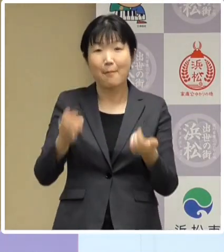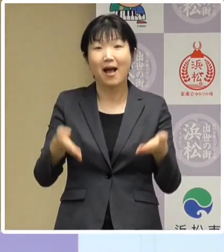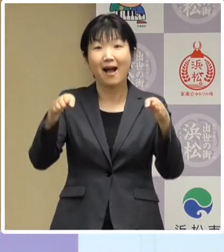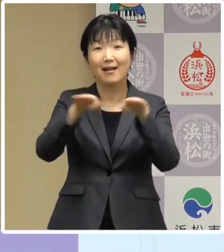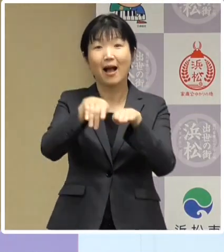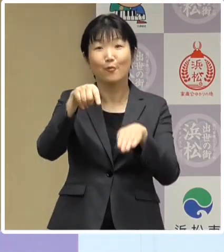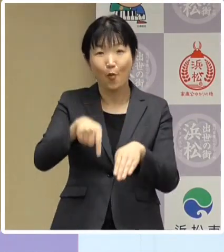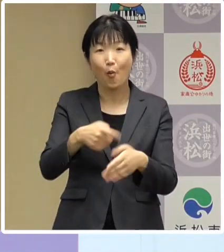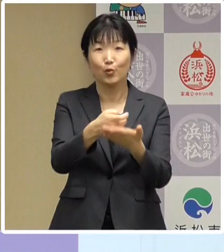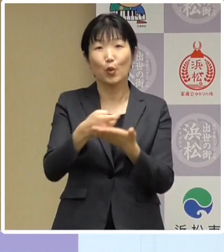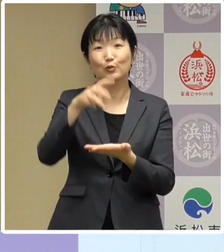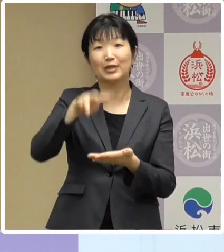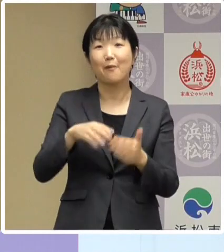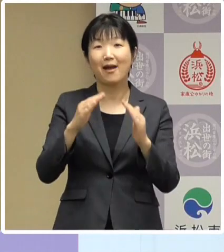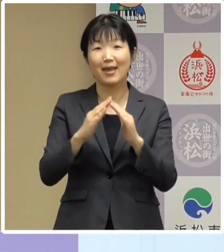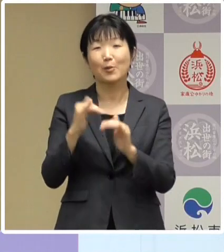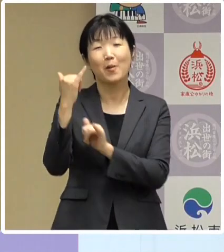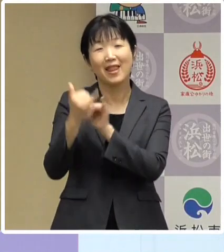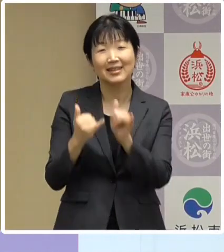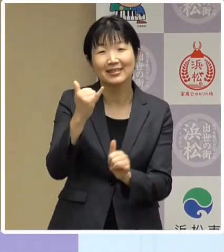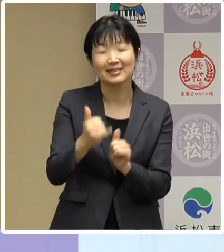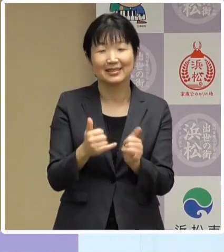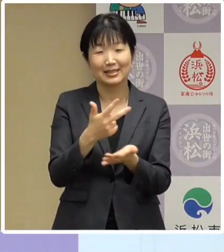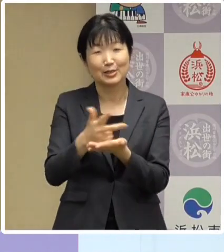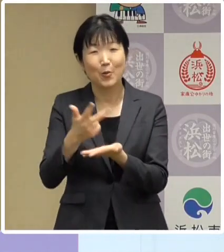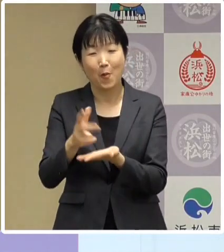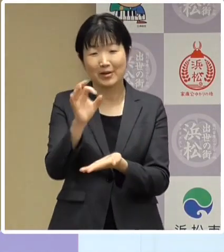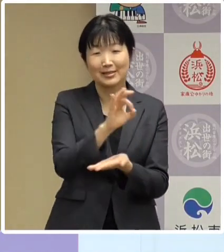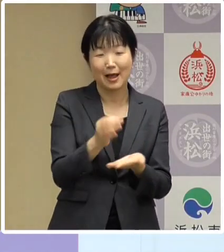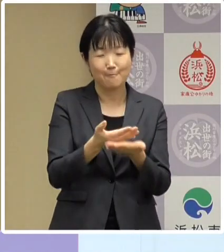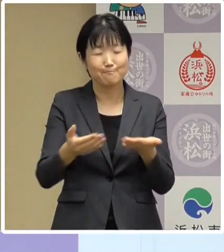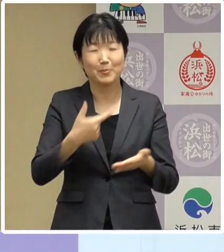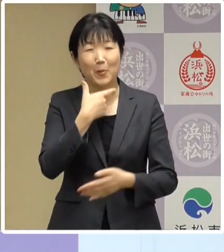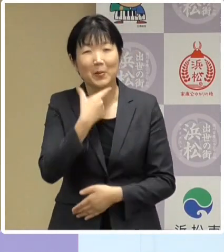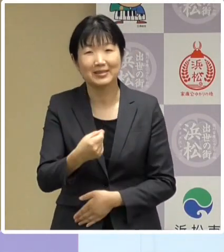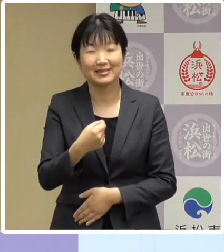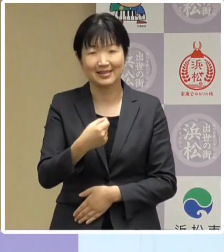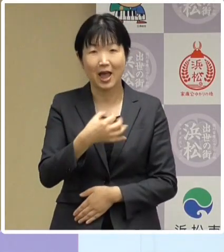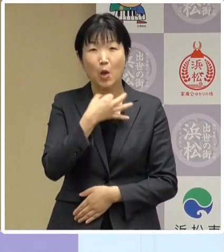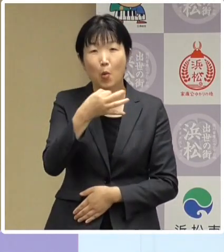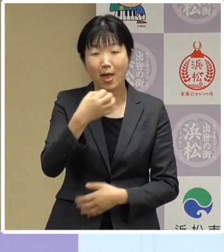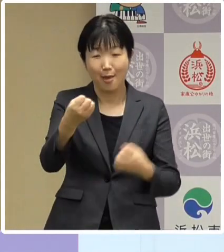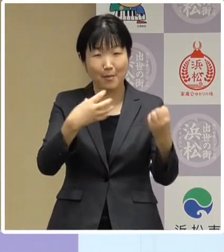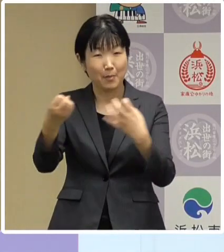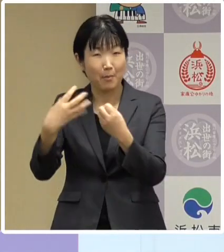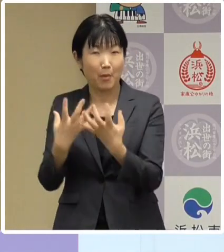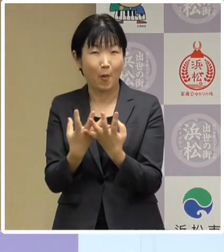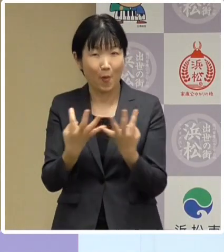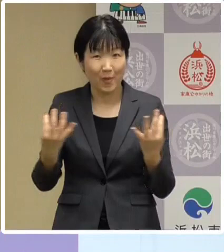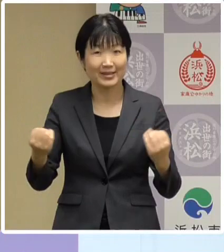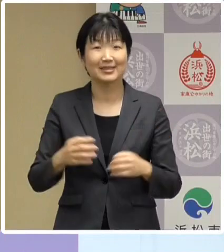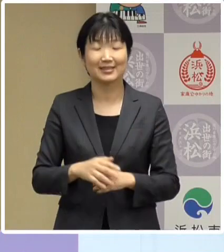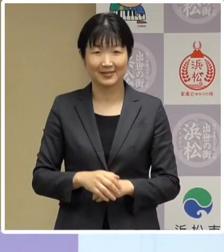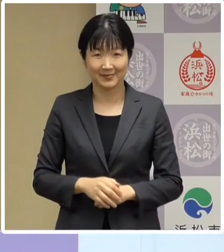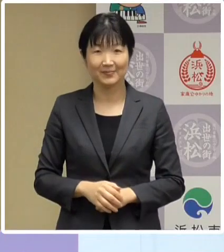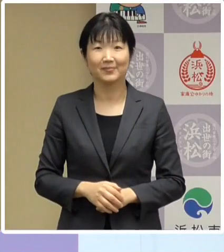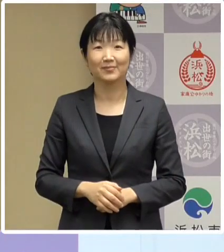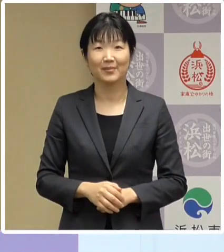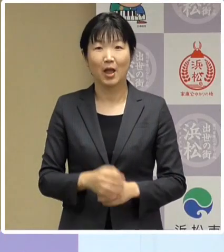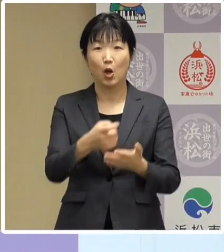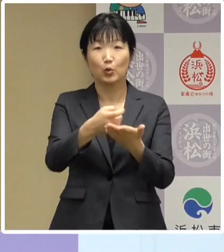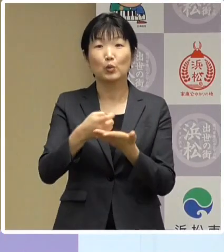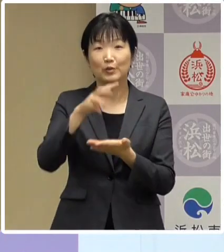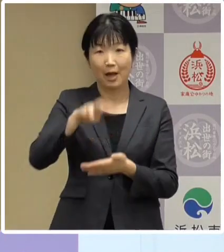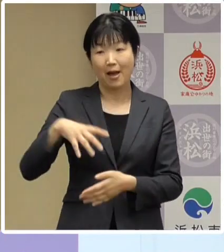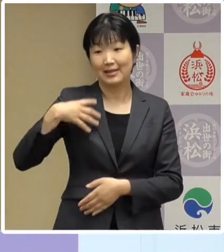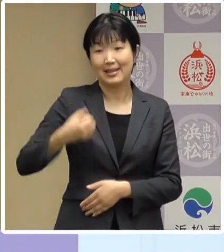を展示する施設として残してほしいという声が多く聞かれるようになりました。こうした中、徳川